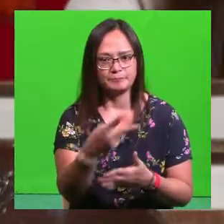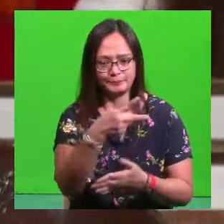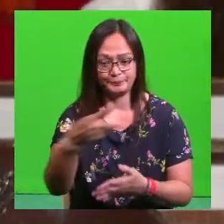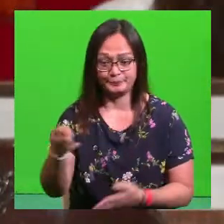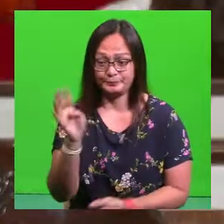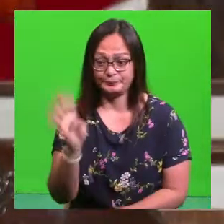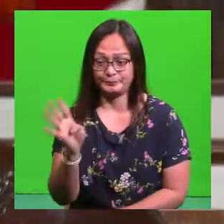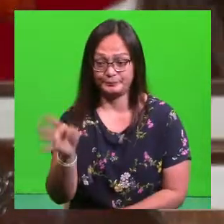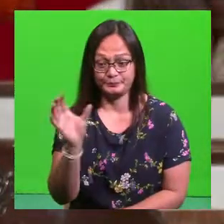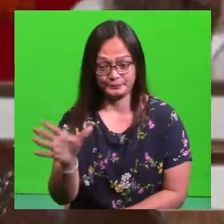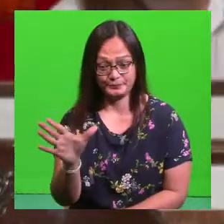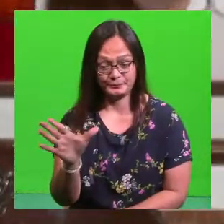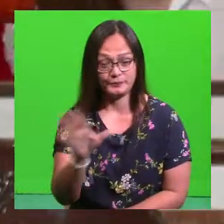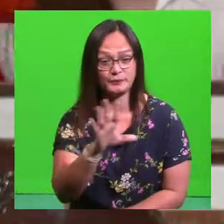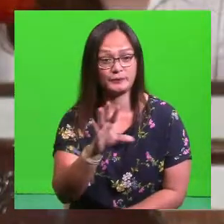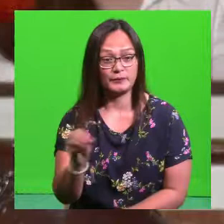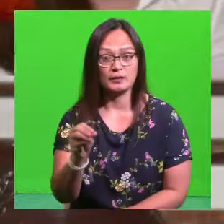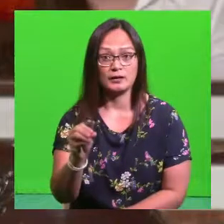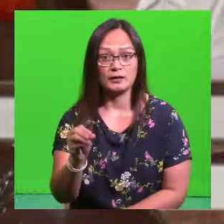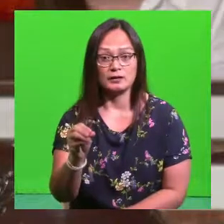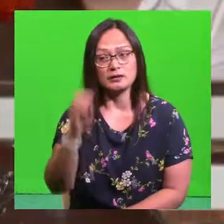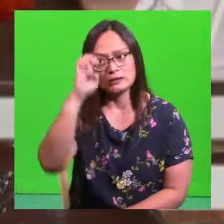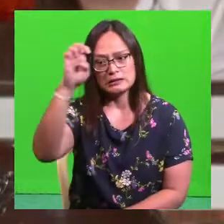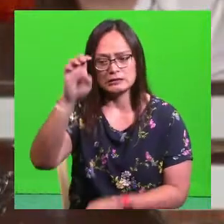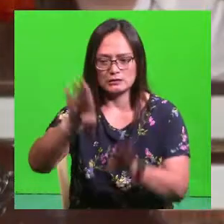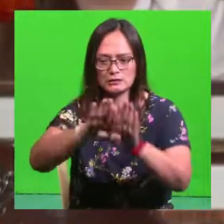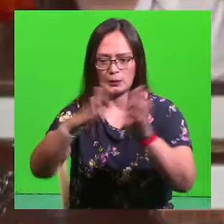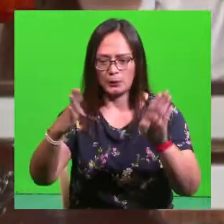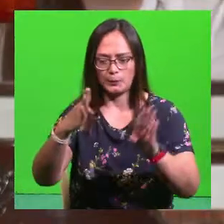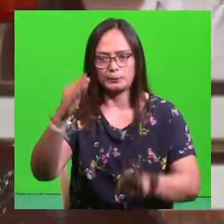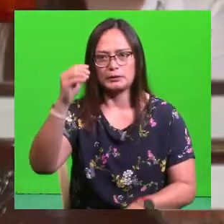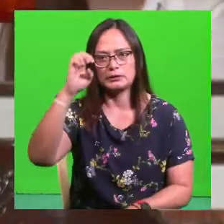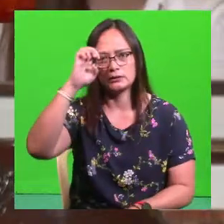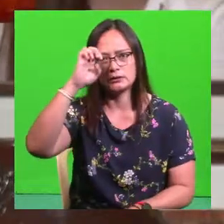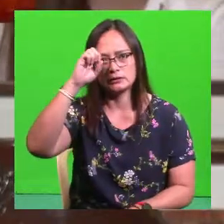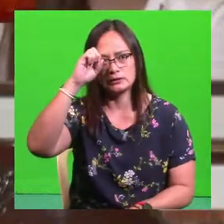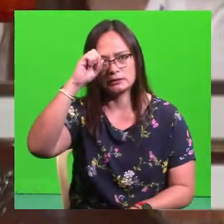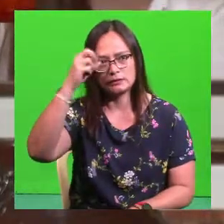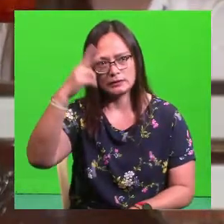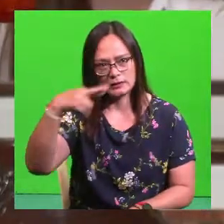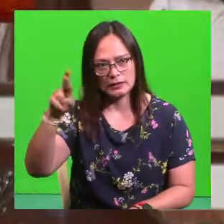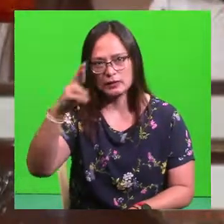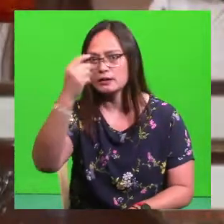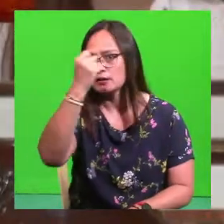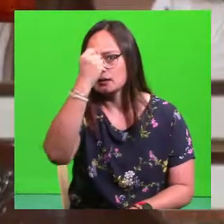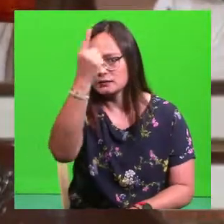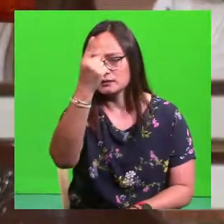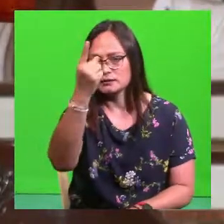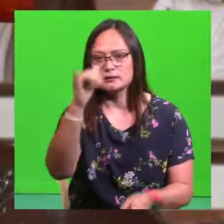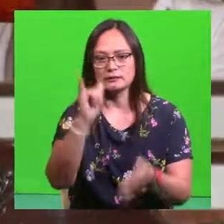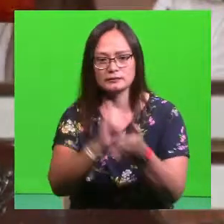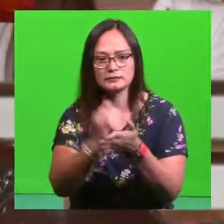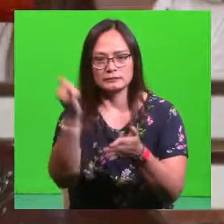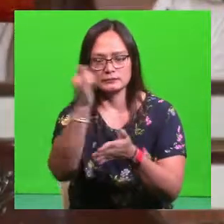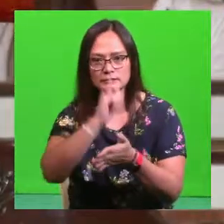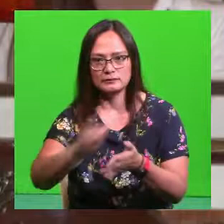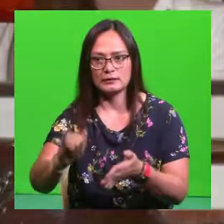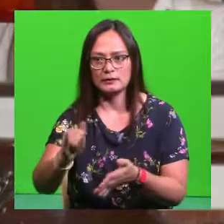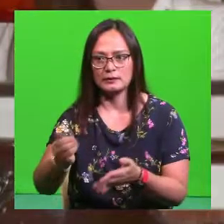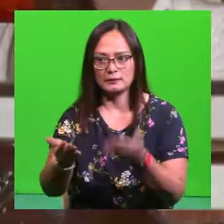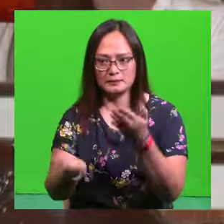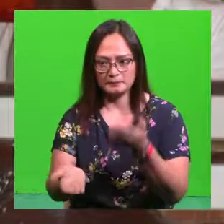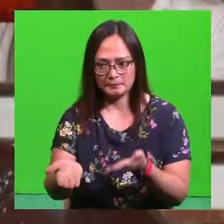he their understanding that they might understand